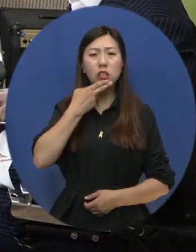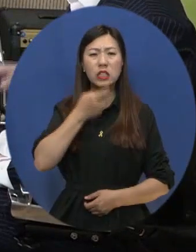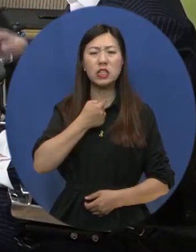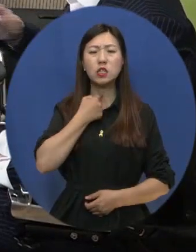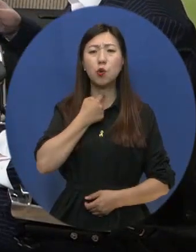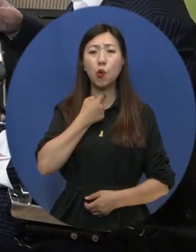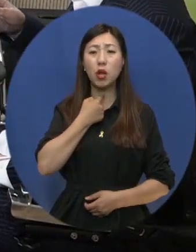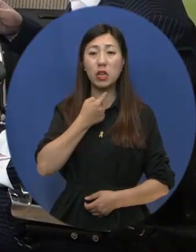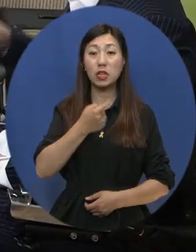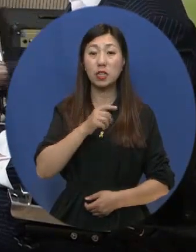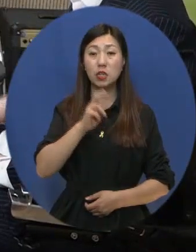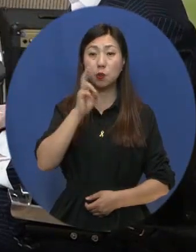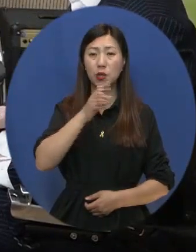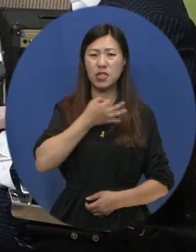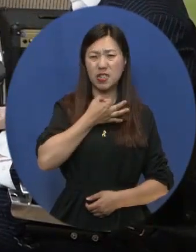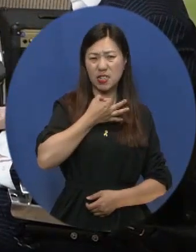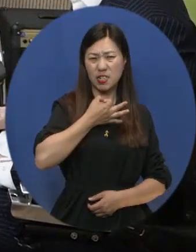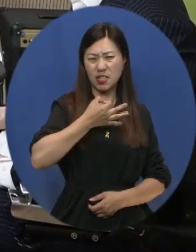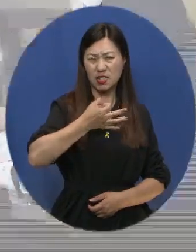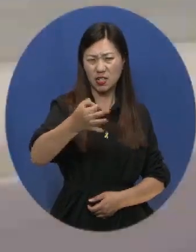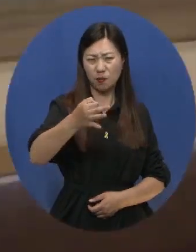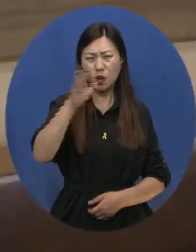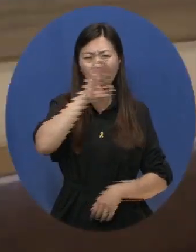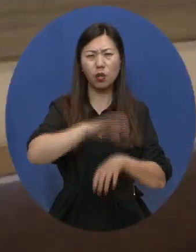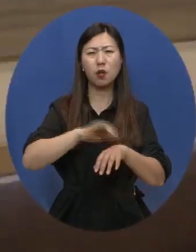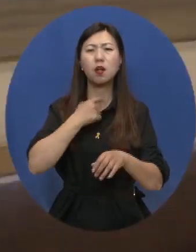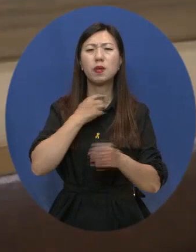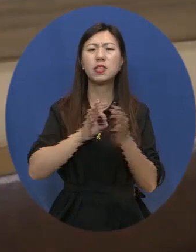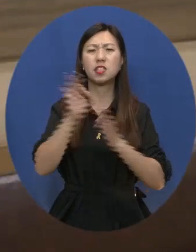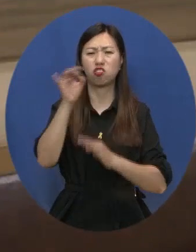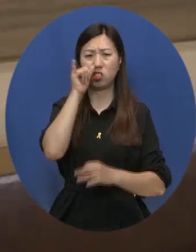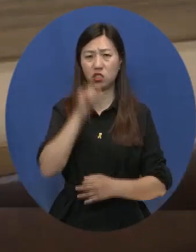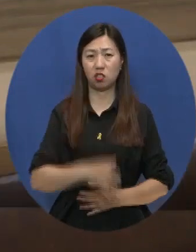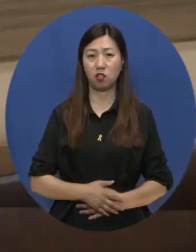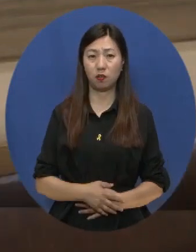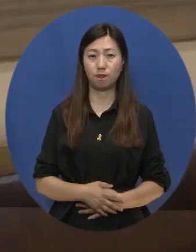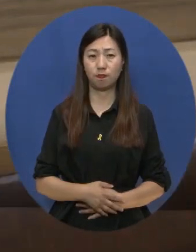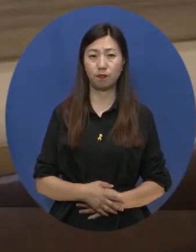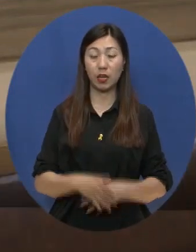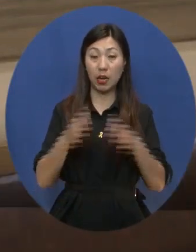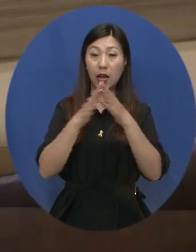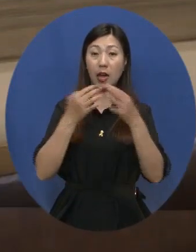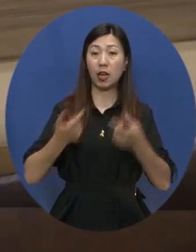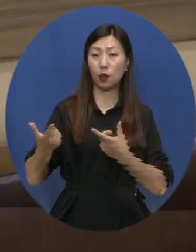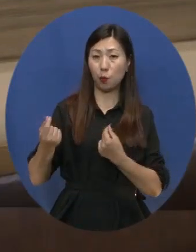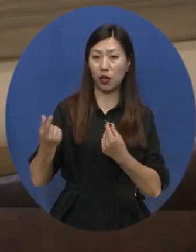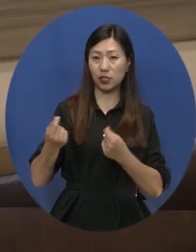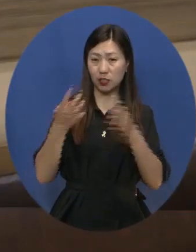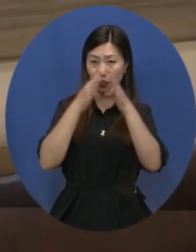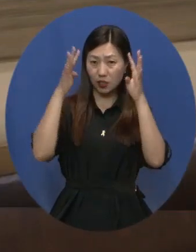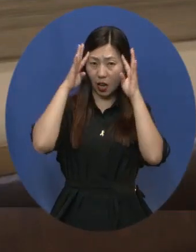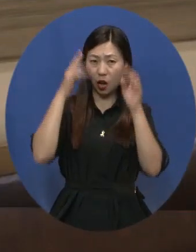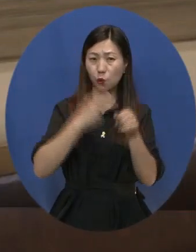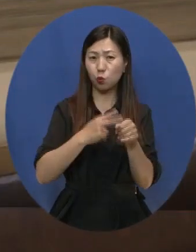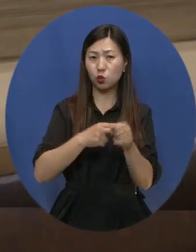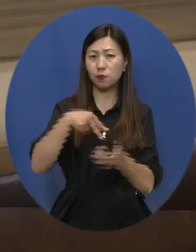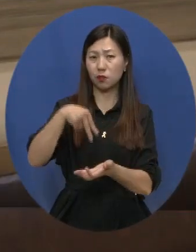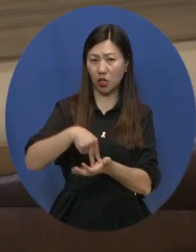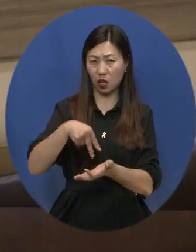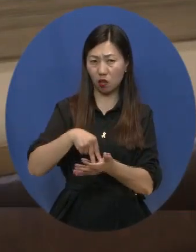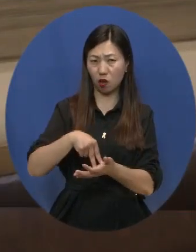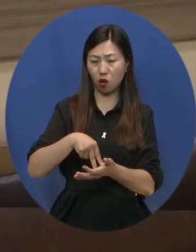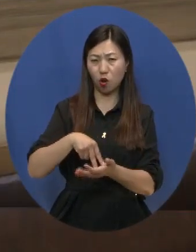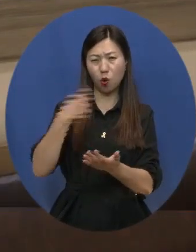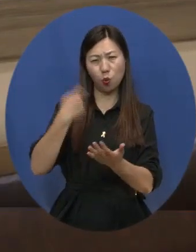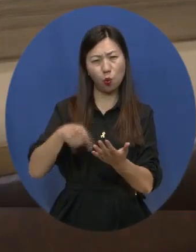크게 지르면서 목이 상하는 거야. 같이 이제 교직에서 이제 아이들과 함께 이제 수업을 같이 하게 된 경우에는 한